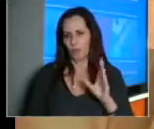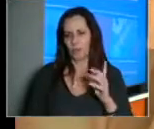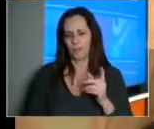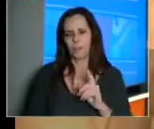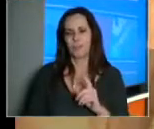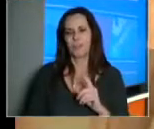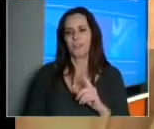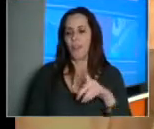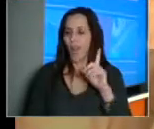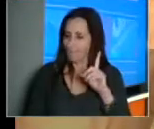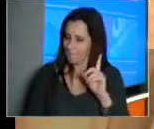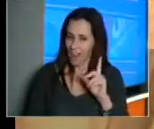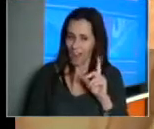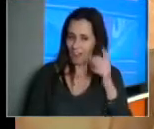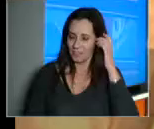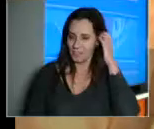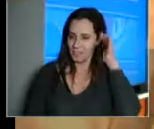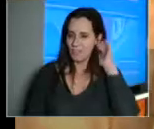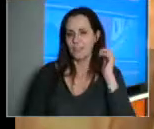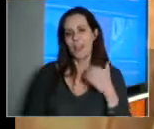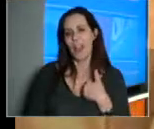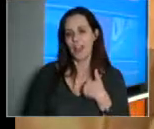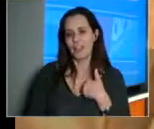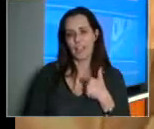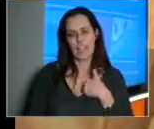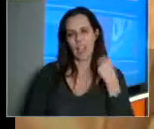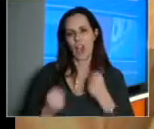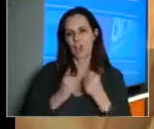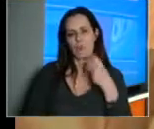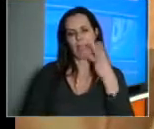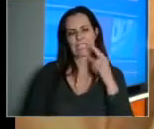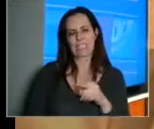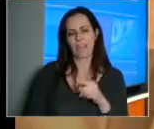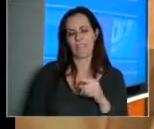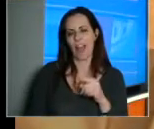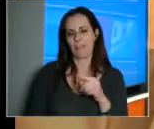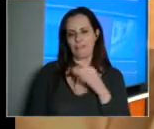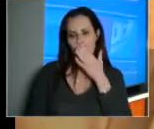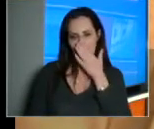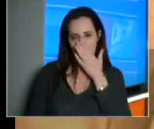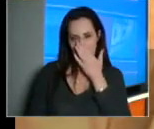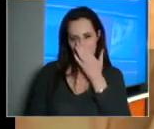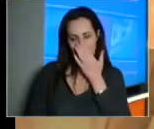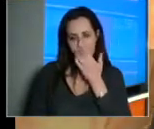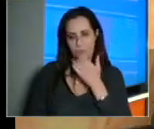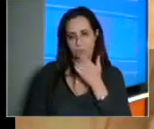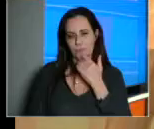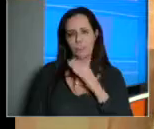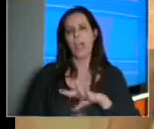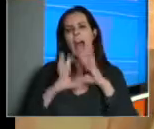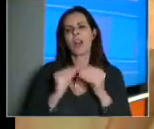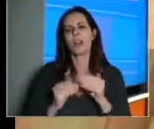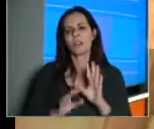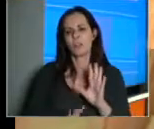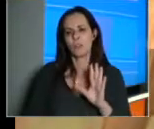קצת לא נכון. אבל יחד עם זאת, אני, לי קשה עם השפה הזאת של, של הכללות. זאת אומרת,